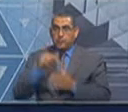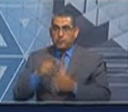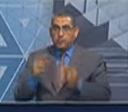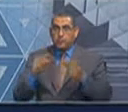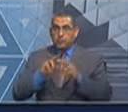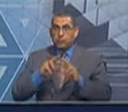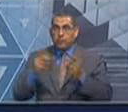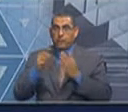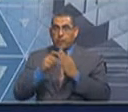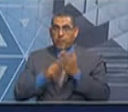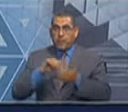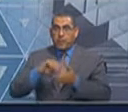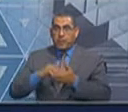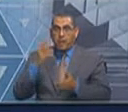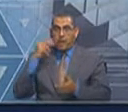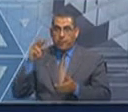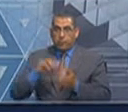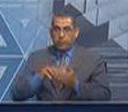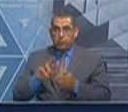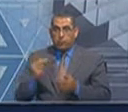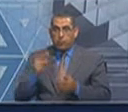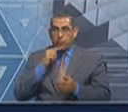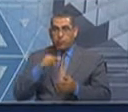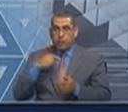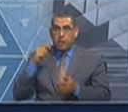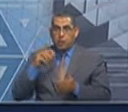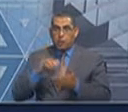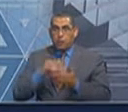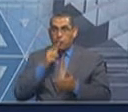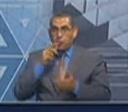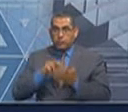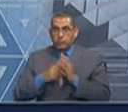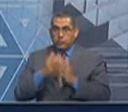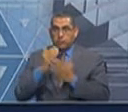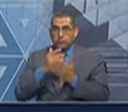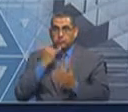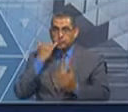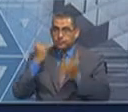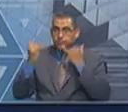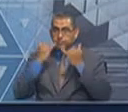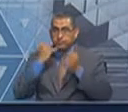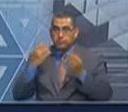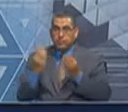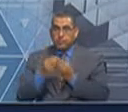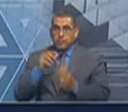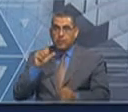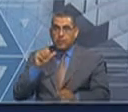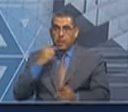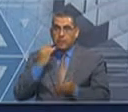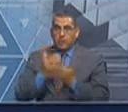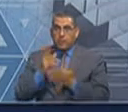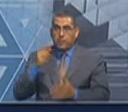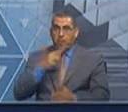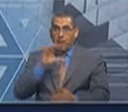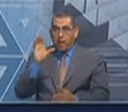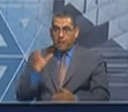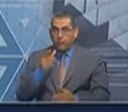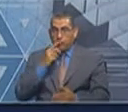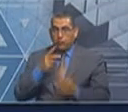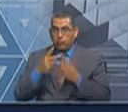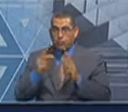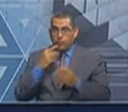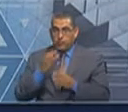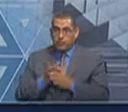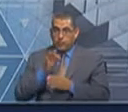بالمخالفة لاتفاقية الكوميسا. وأشارت جامع إلى أن الوزارة أجرت اتصالات مكثفة مع اتحاد شرق أفريقيا، حيث وافق على